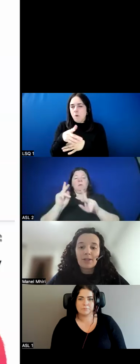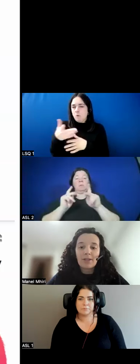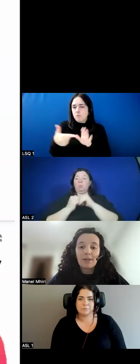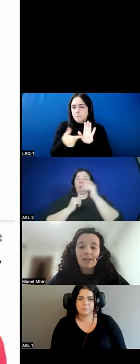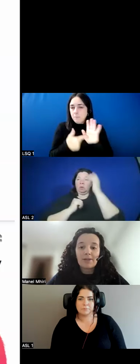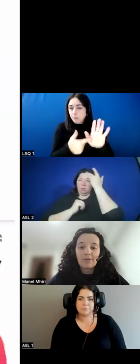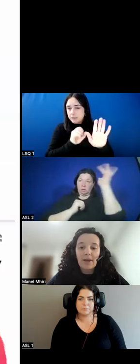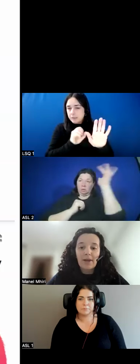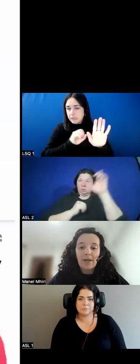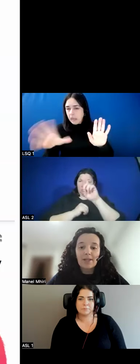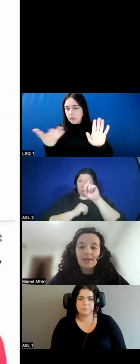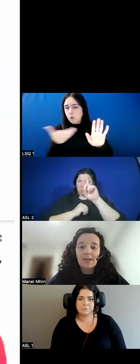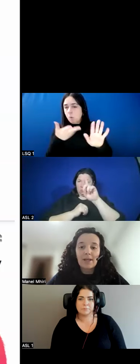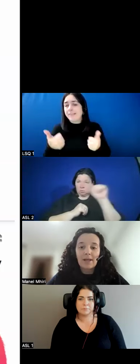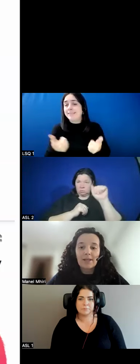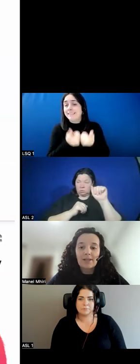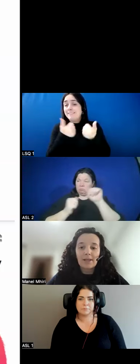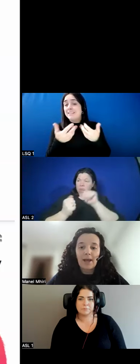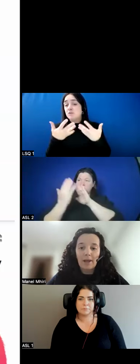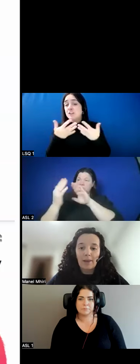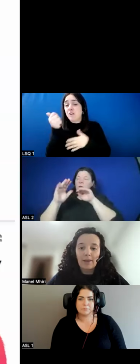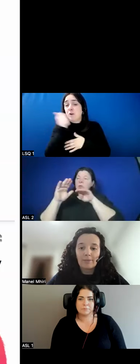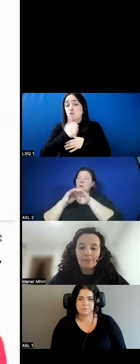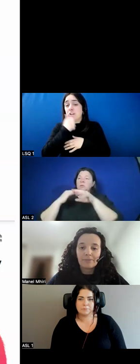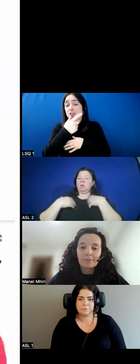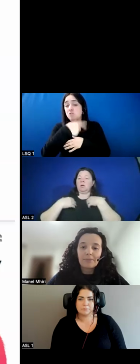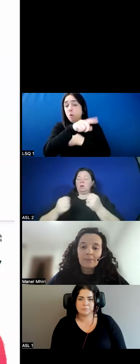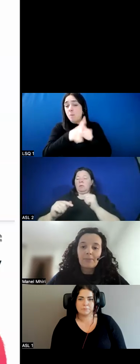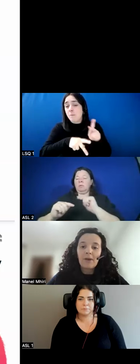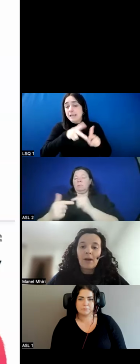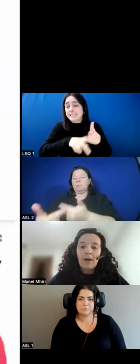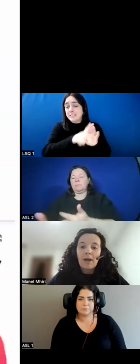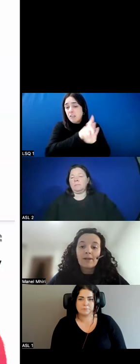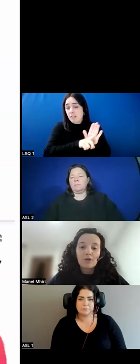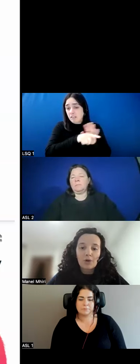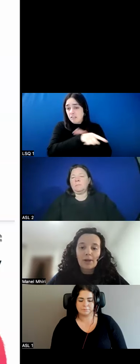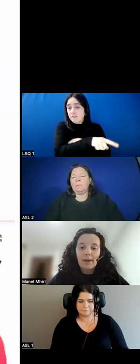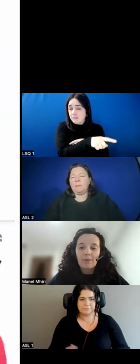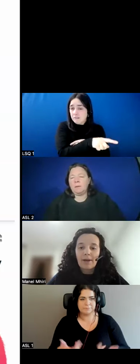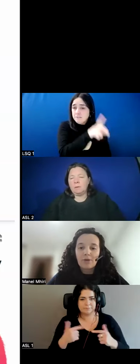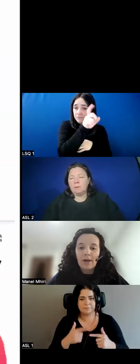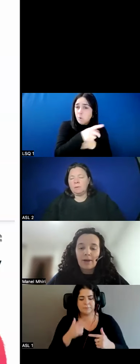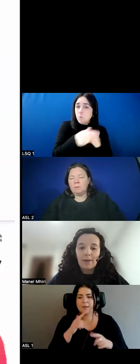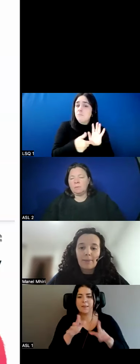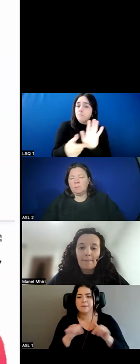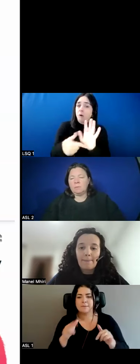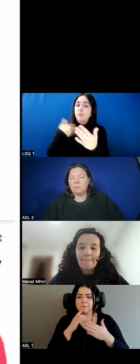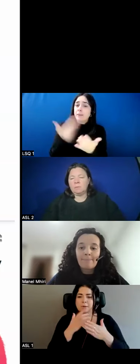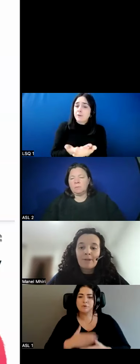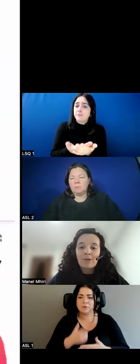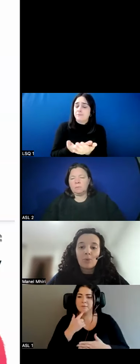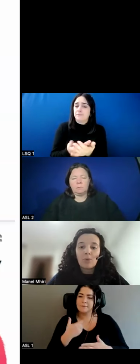précis auxquels font face les personnes ayant déficience intellectuelle quant à l'accès aux soins de santé, qu'ils puissent